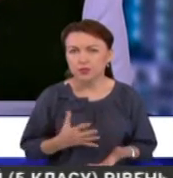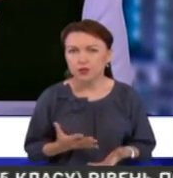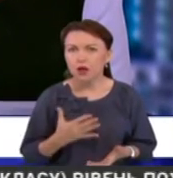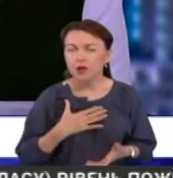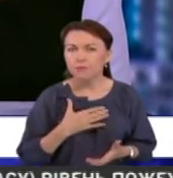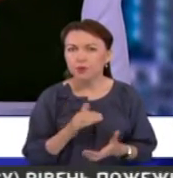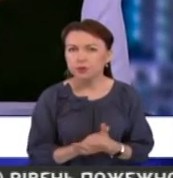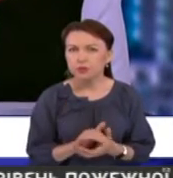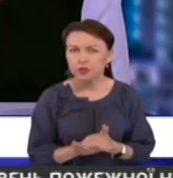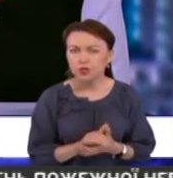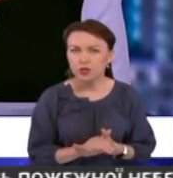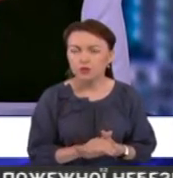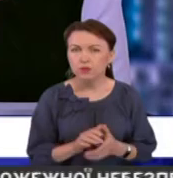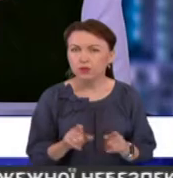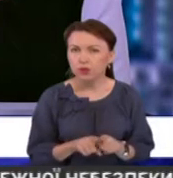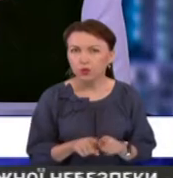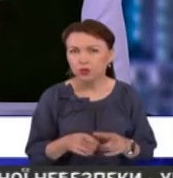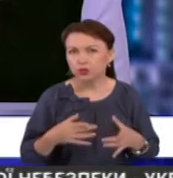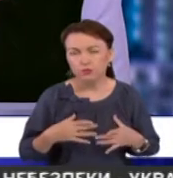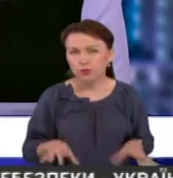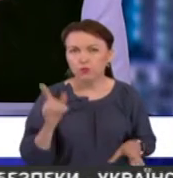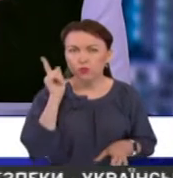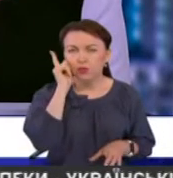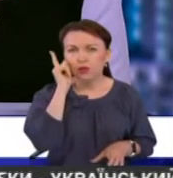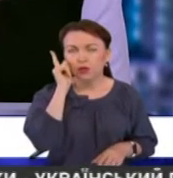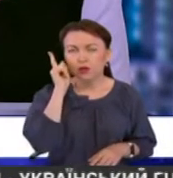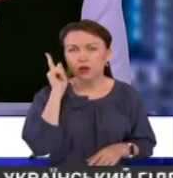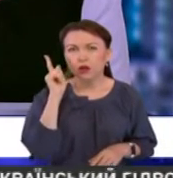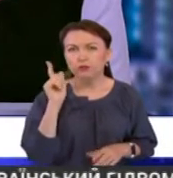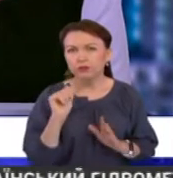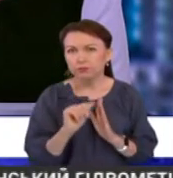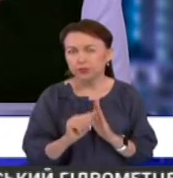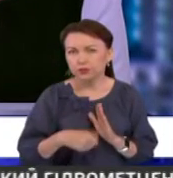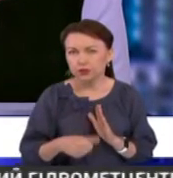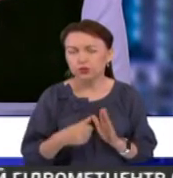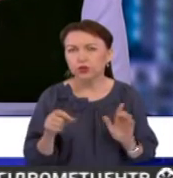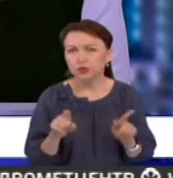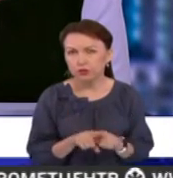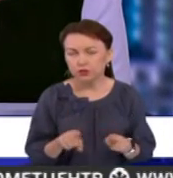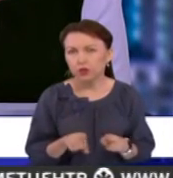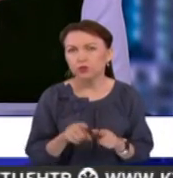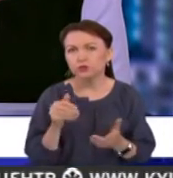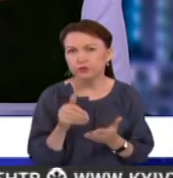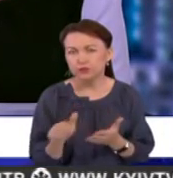знайомого також не було мобільного, а він ще до того безхатчисто, також відмовили у прийнятті.